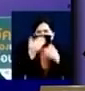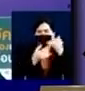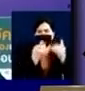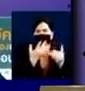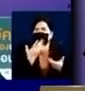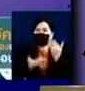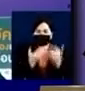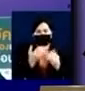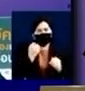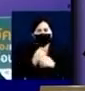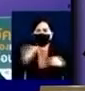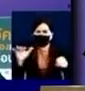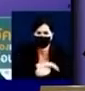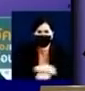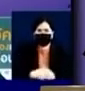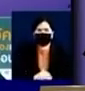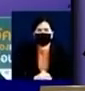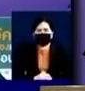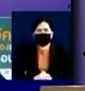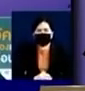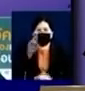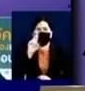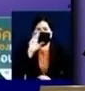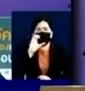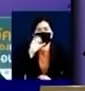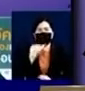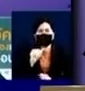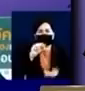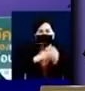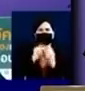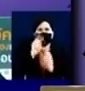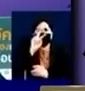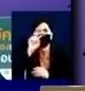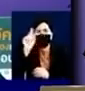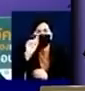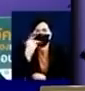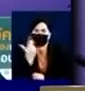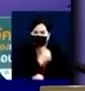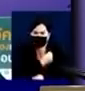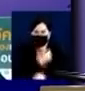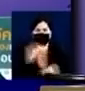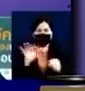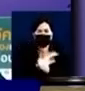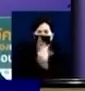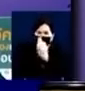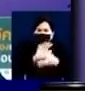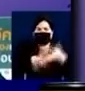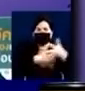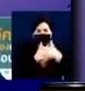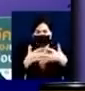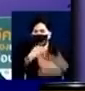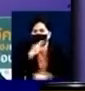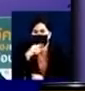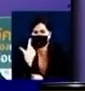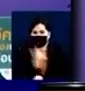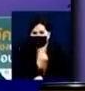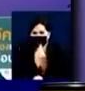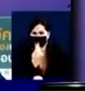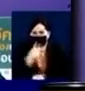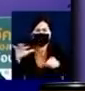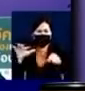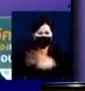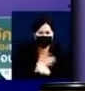าด้วยไฟเซอร์หรือด้วยโมเดอร์นาหลังตั้งแต่ฉีดเข็มที่2เนี่ย4สัปดาห์ขึ้นไป